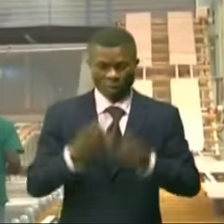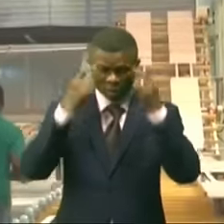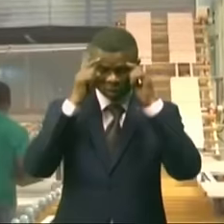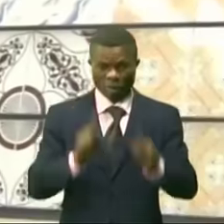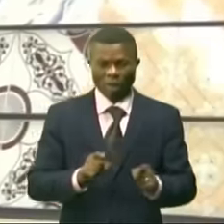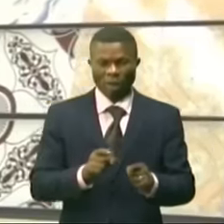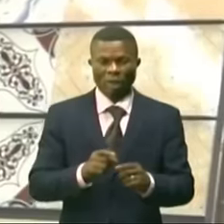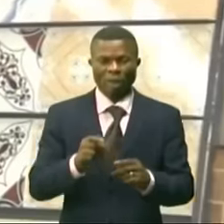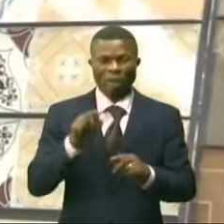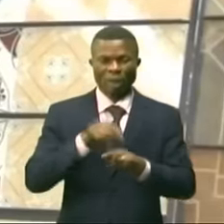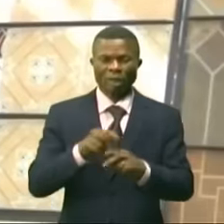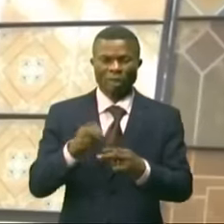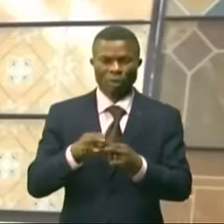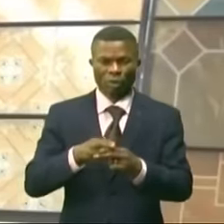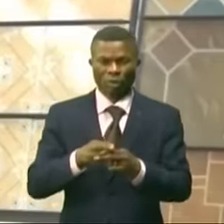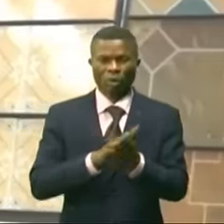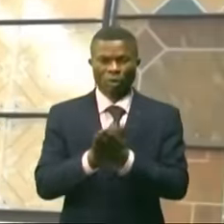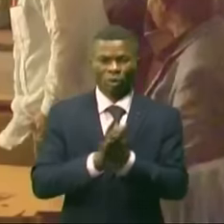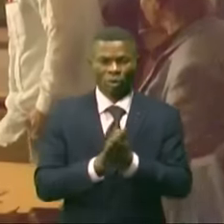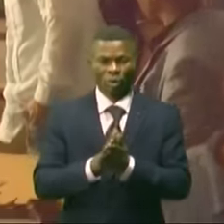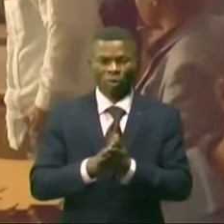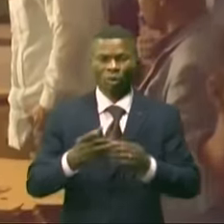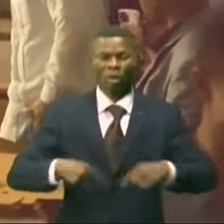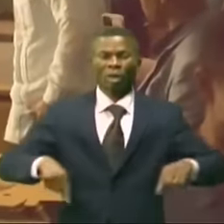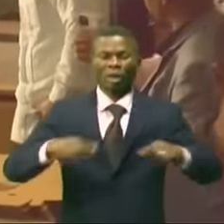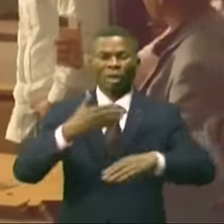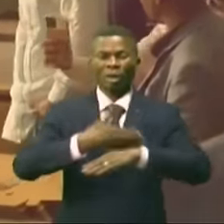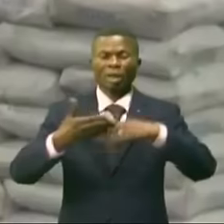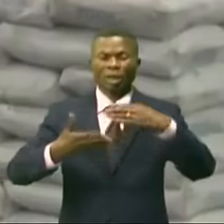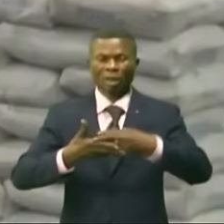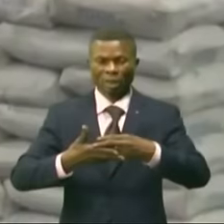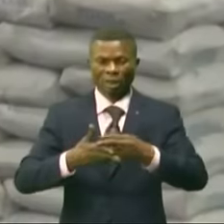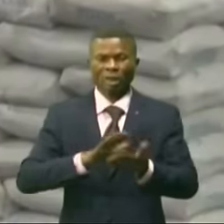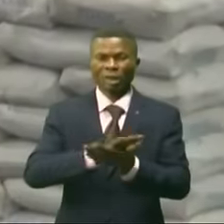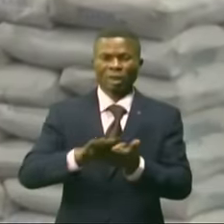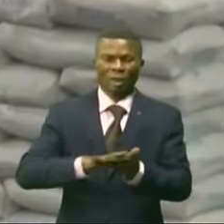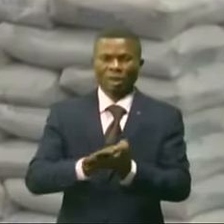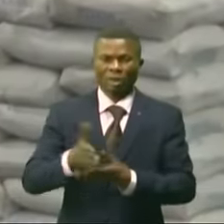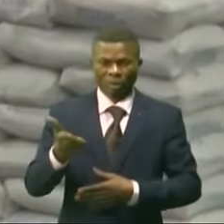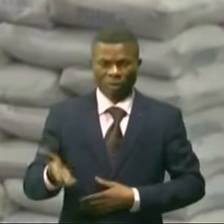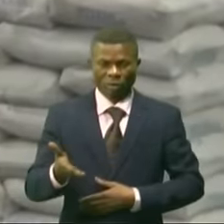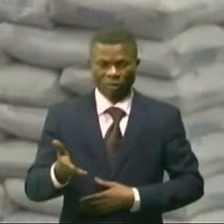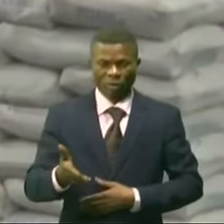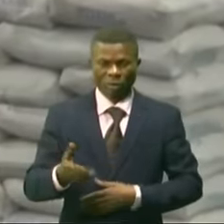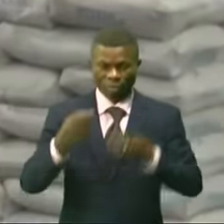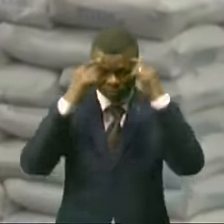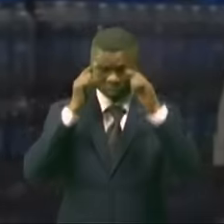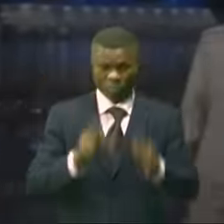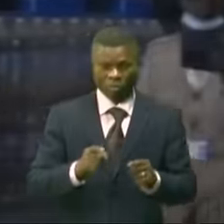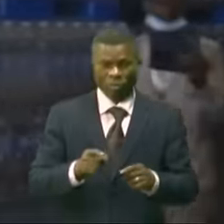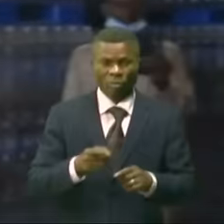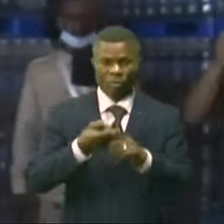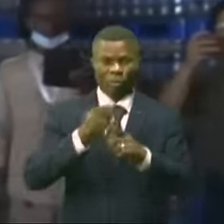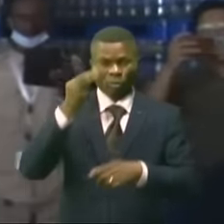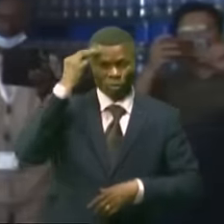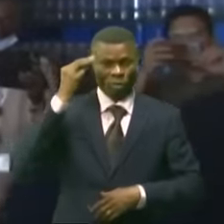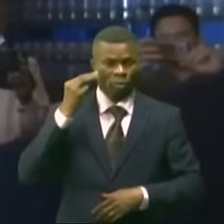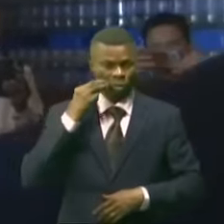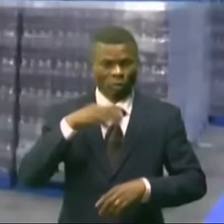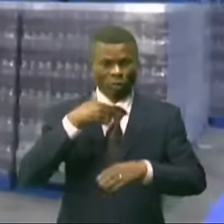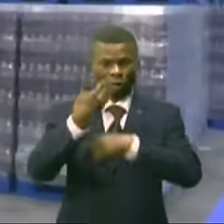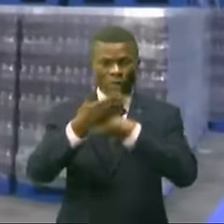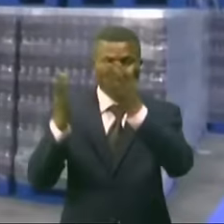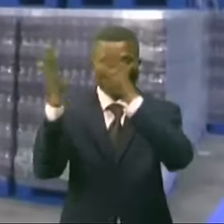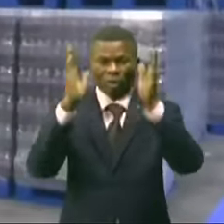temporaire concerne aussi les carreaux Fayan et SimAgri la mesure prise par le ministre du Commerce extérieur